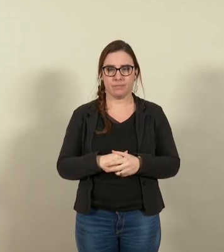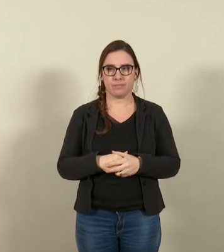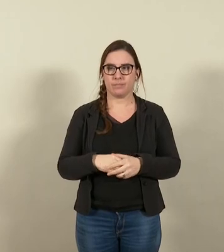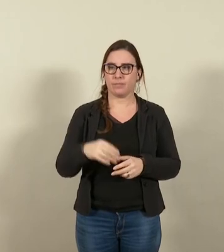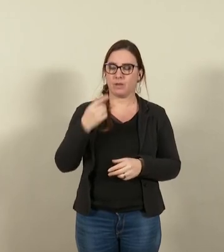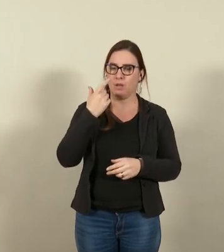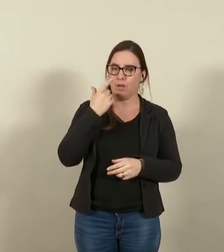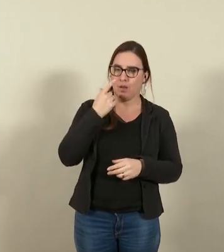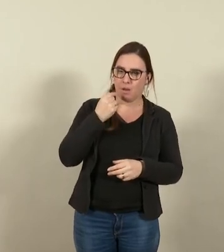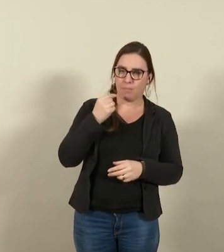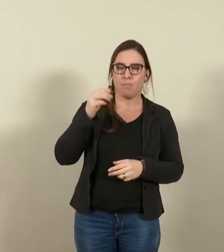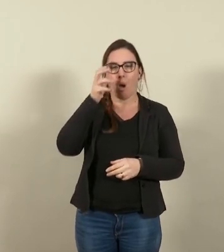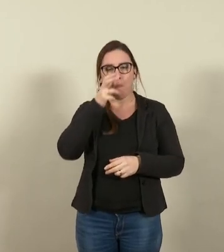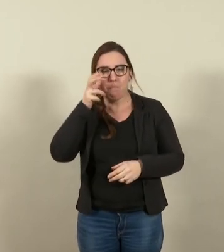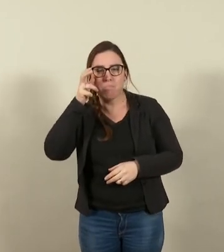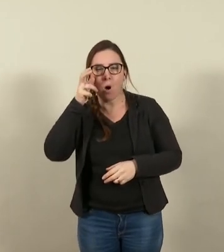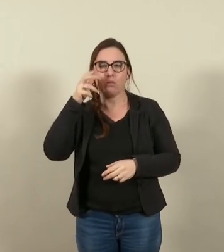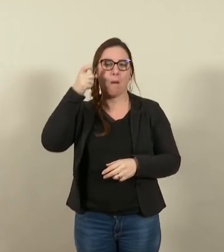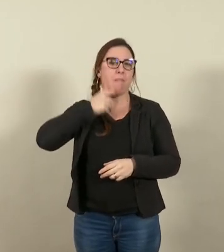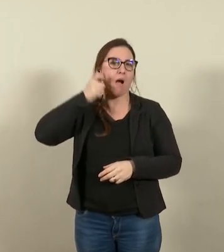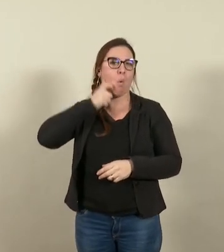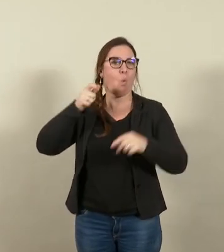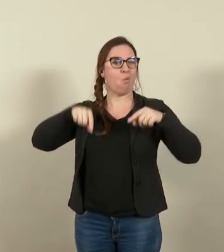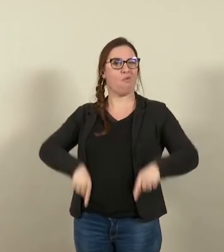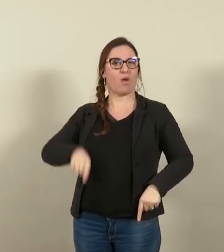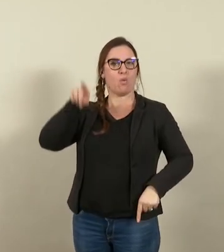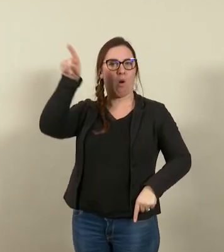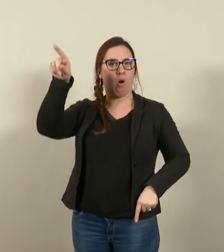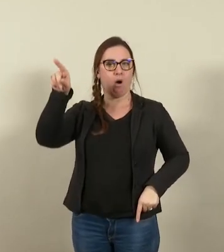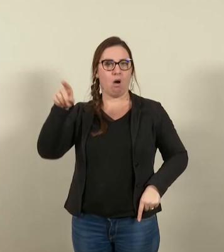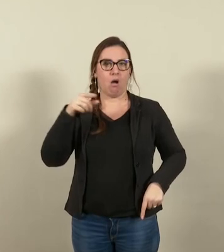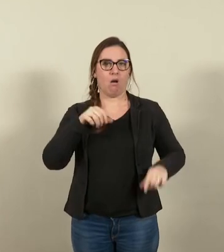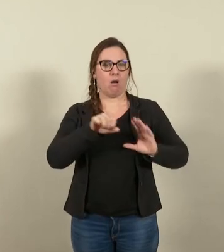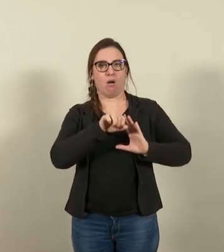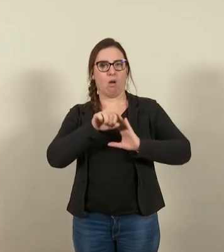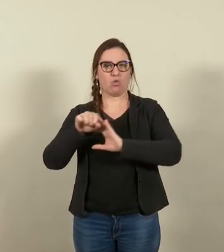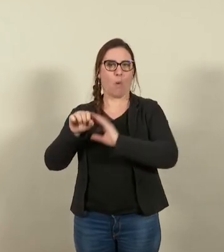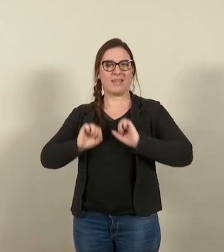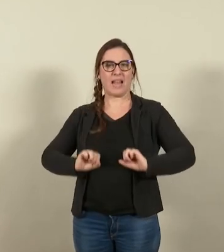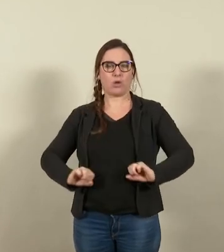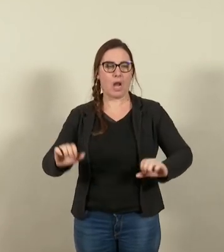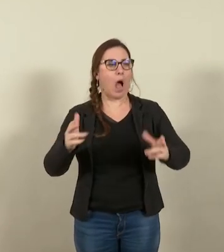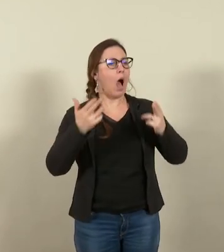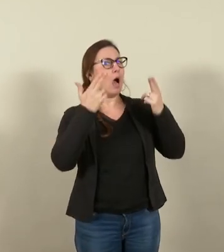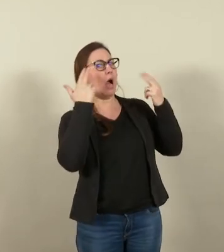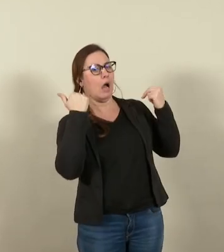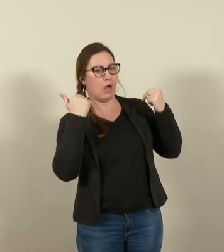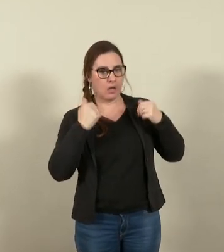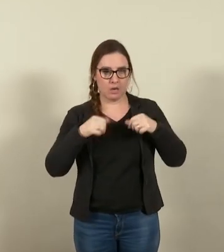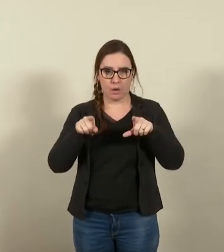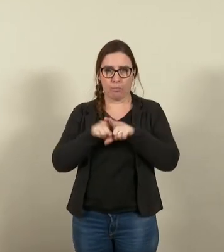borne Macron non seulement a capitulé devant la droite sénatoriale mais aussi devant